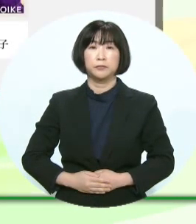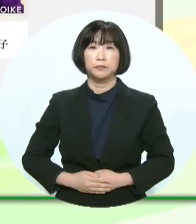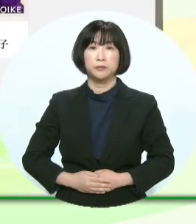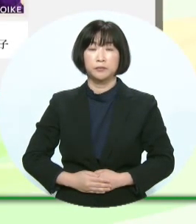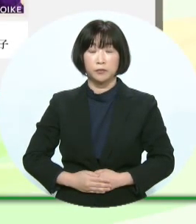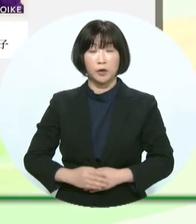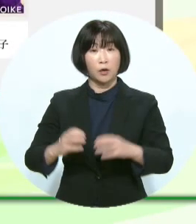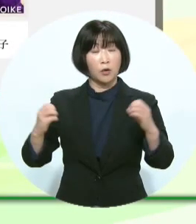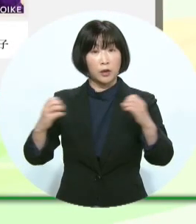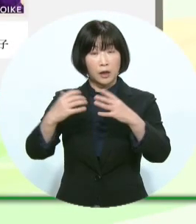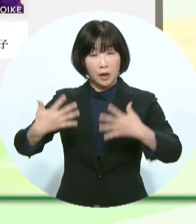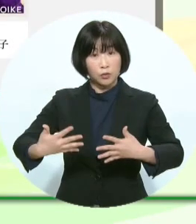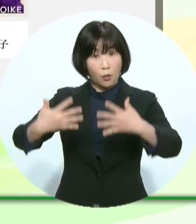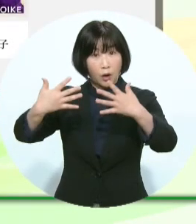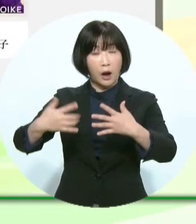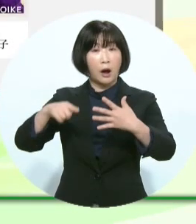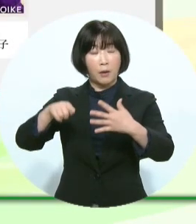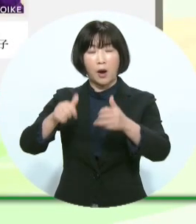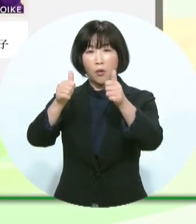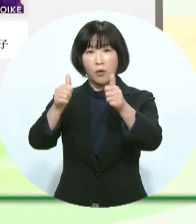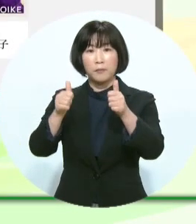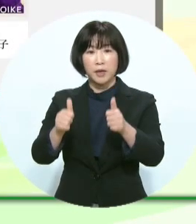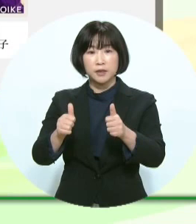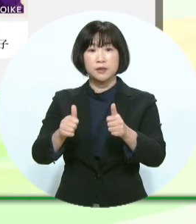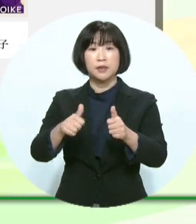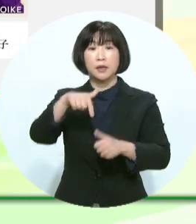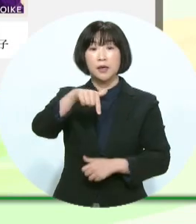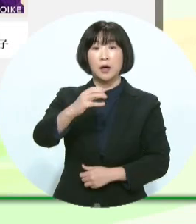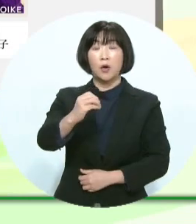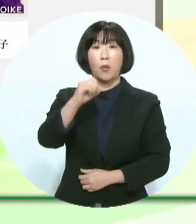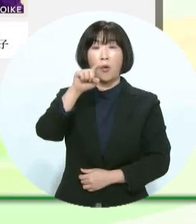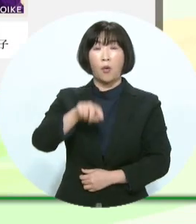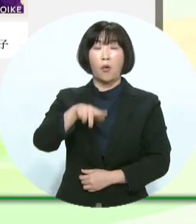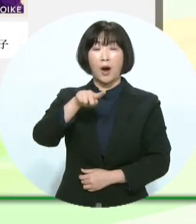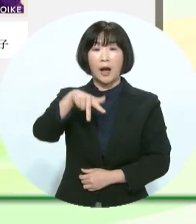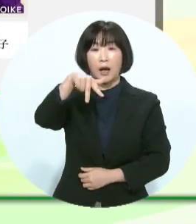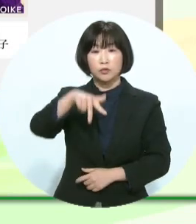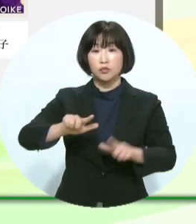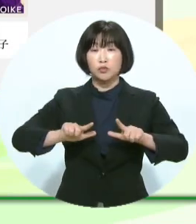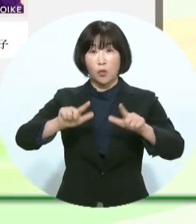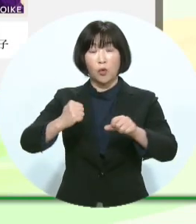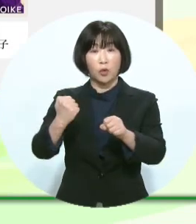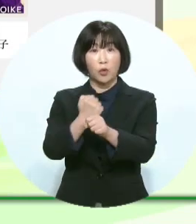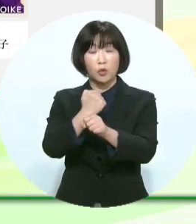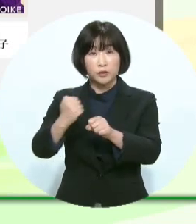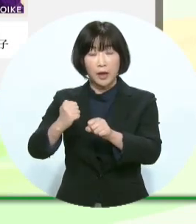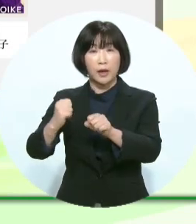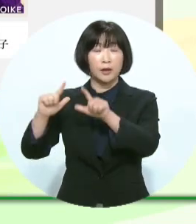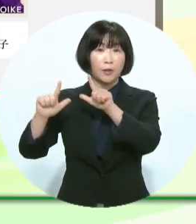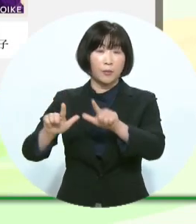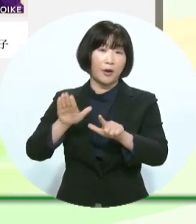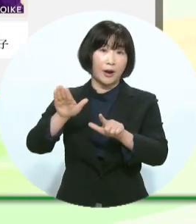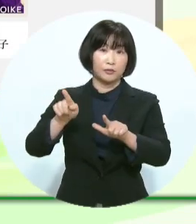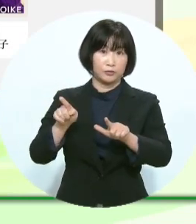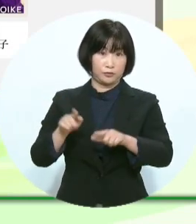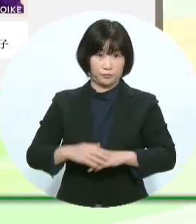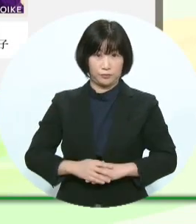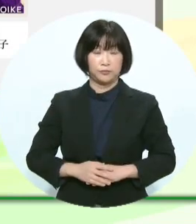この対談動画は特設サイトフォーカス東京製に掲載されています。